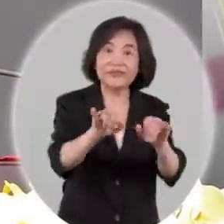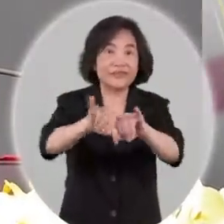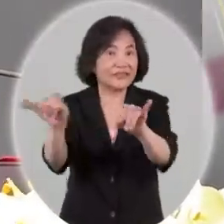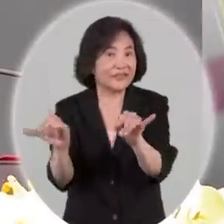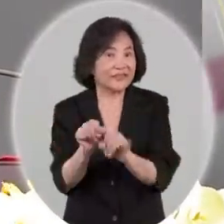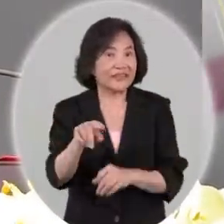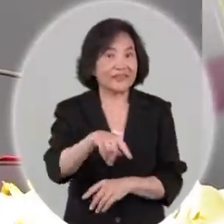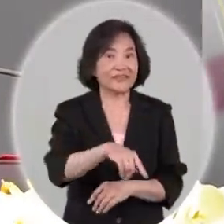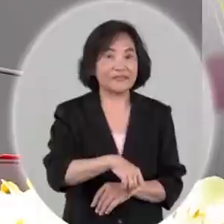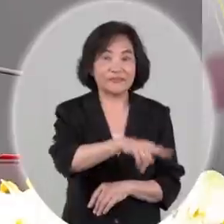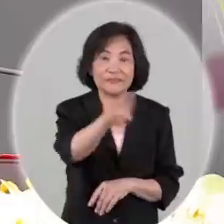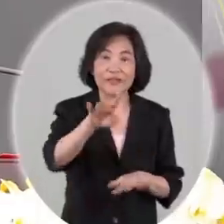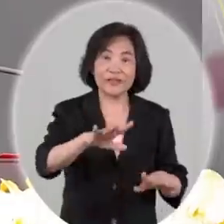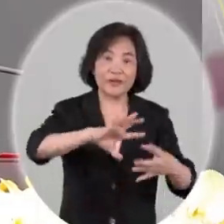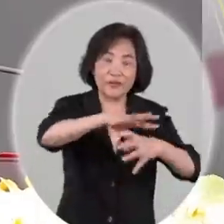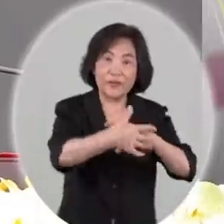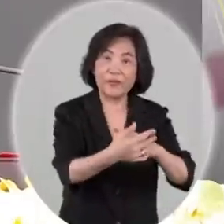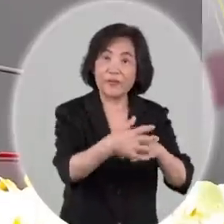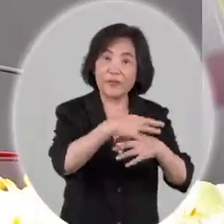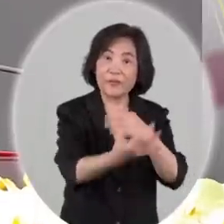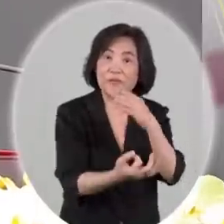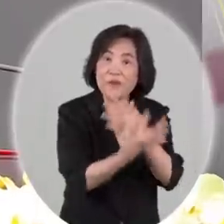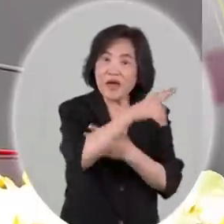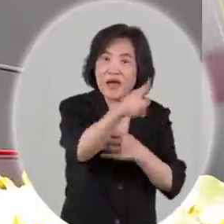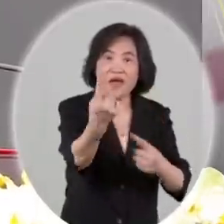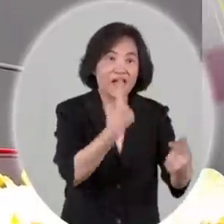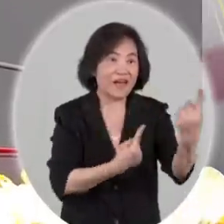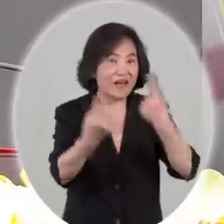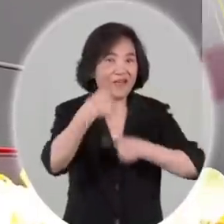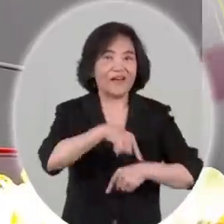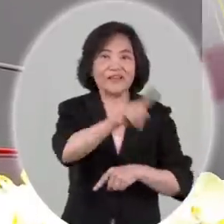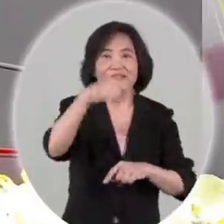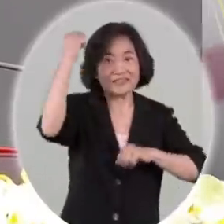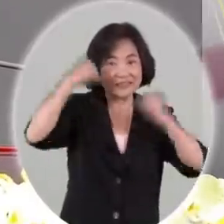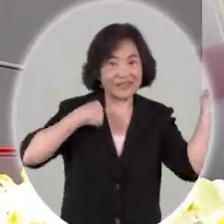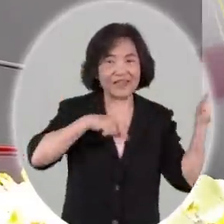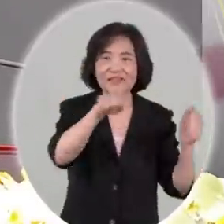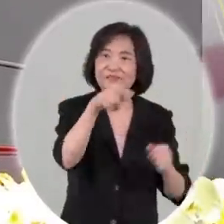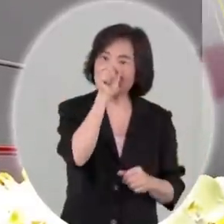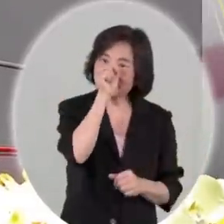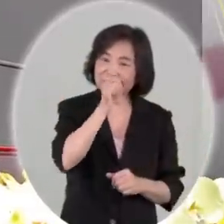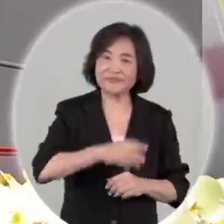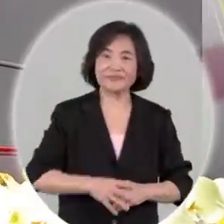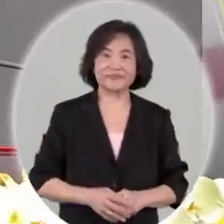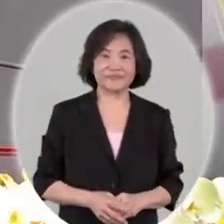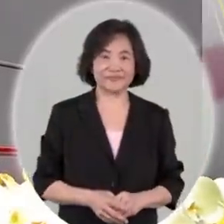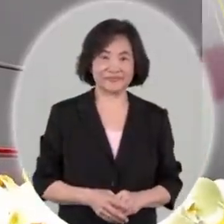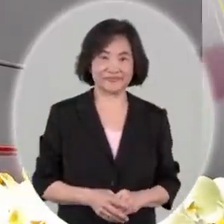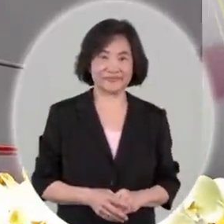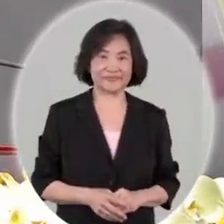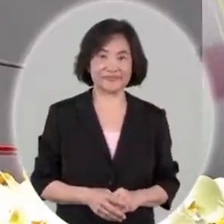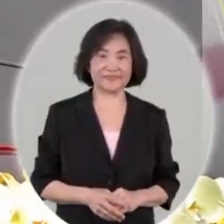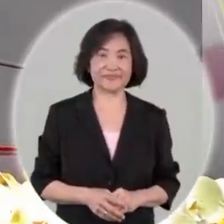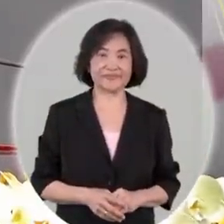生，来自全球各地的侨胞朋友们，大家早安，大家好。